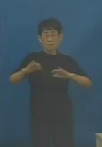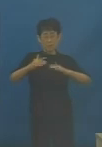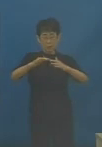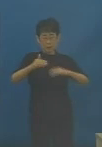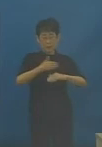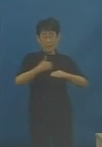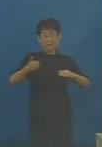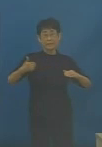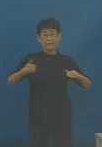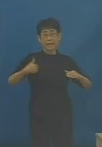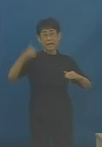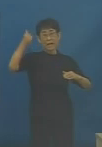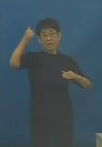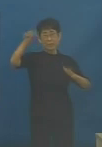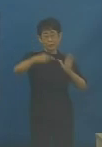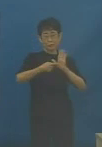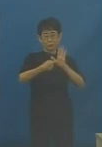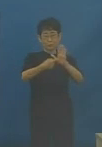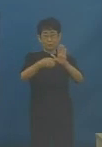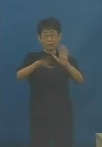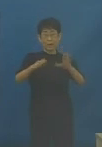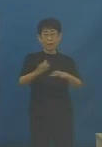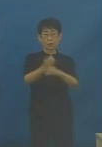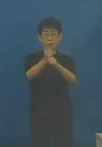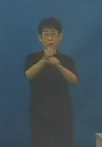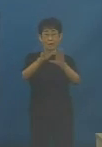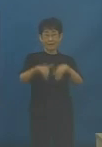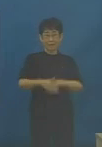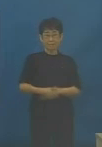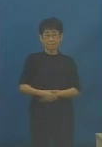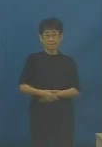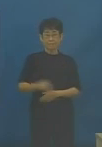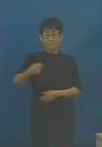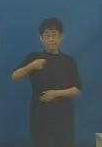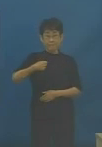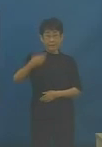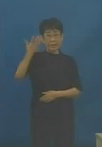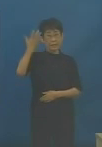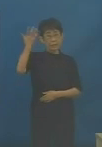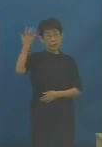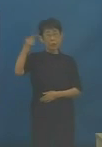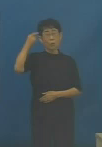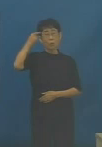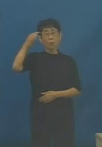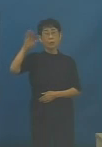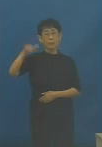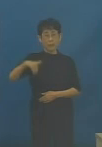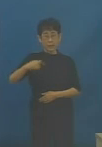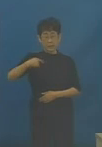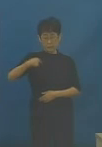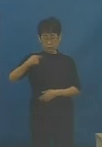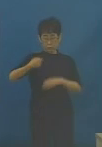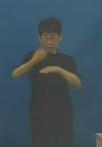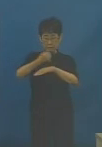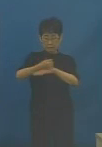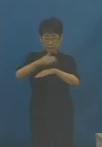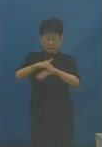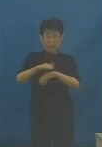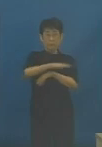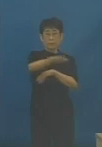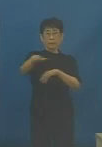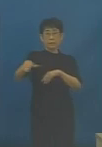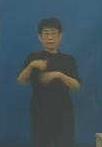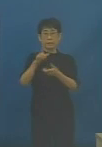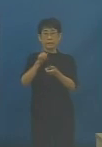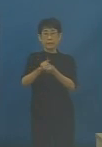。私がその一つの理想として掲げて就任時に皆さんに訴えていたこと